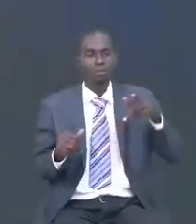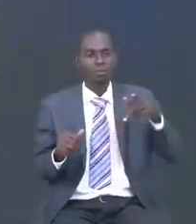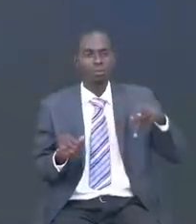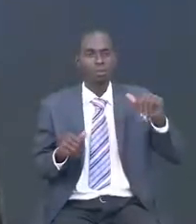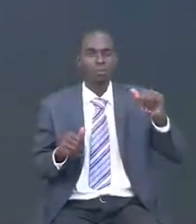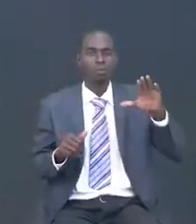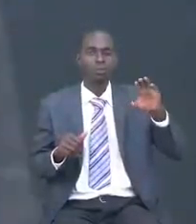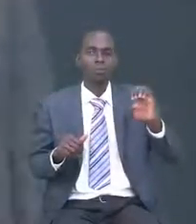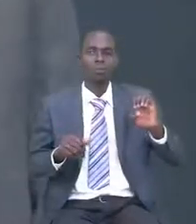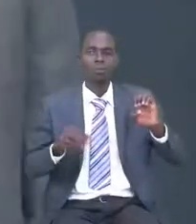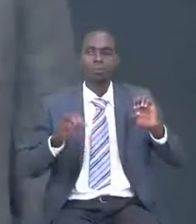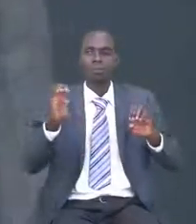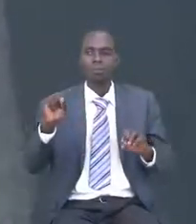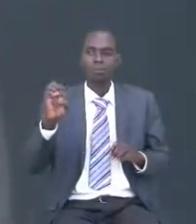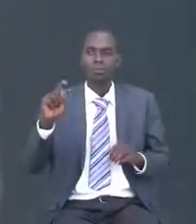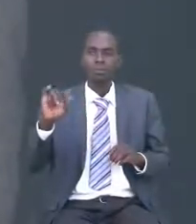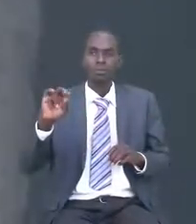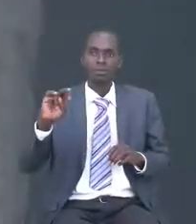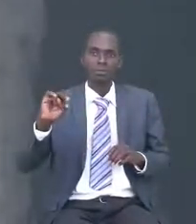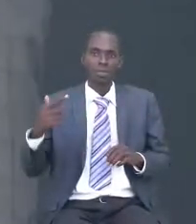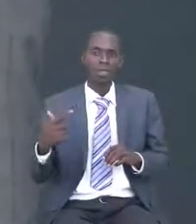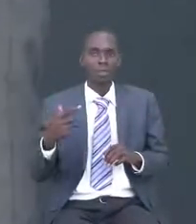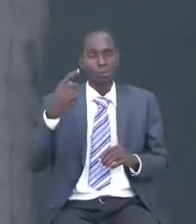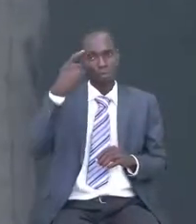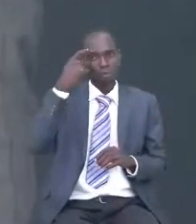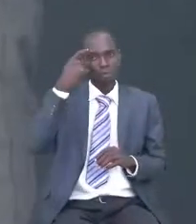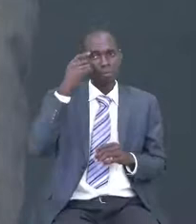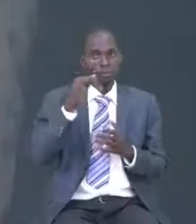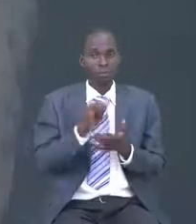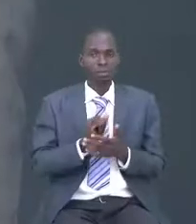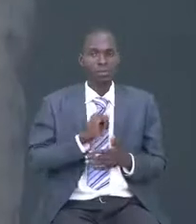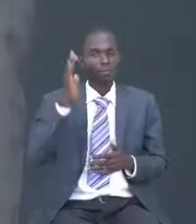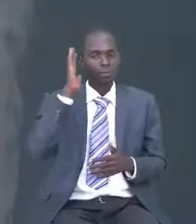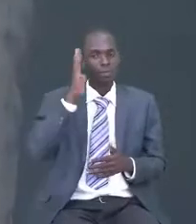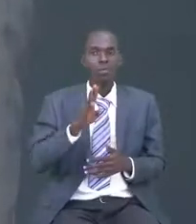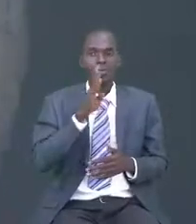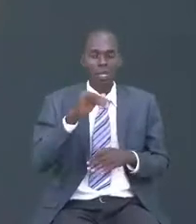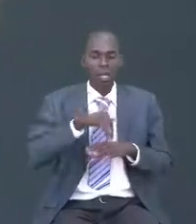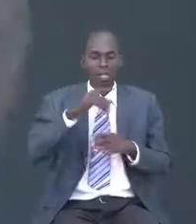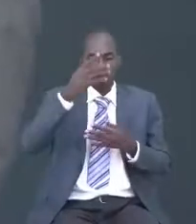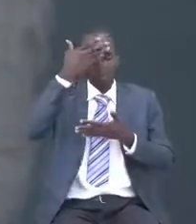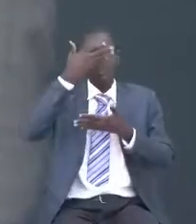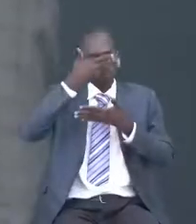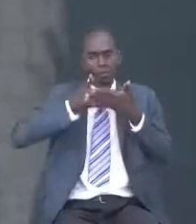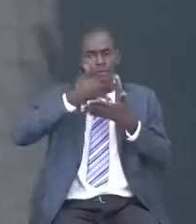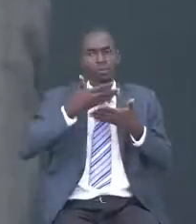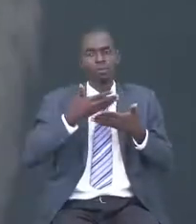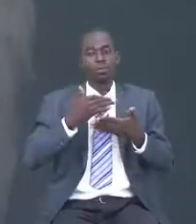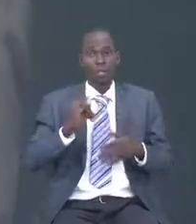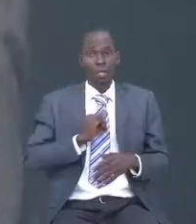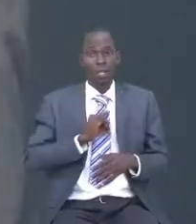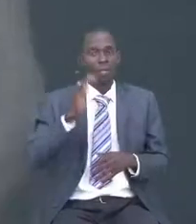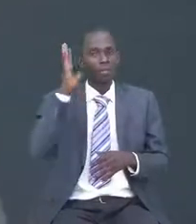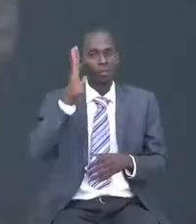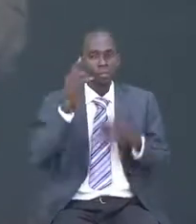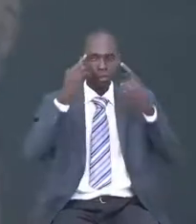d'esprit de pionnier. C'est-à-dire que je serai devant de la queue. Je vais réussir et